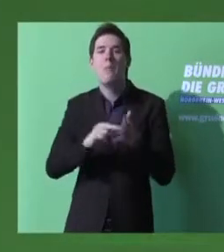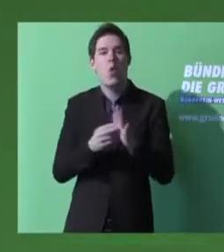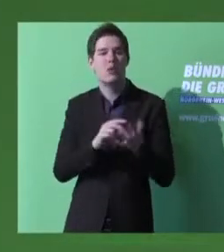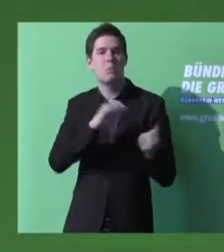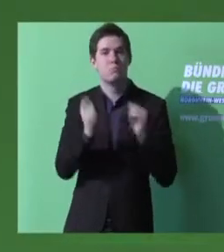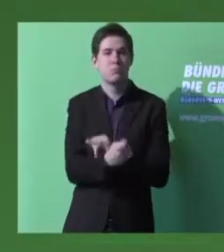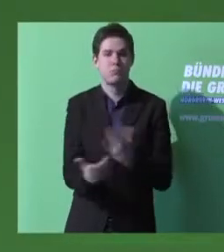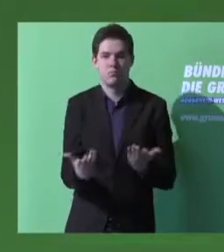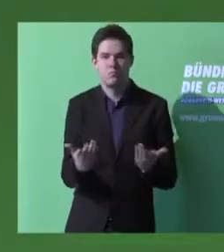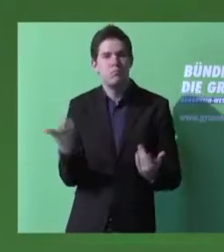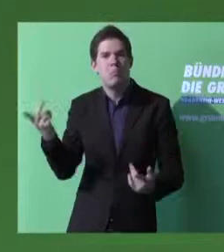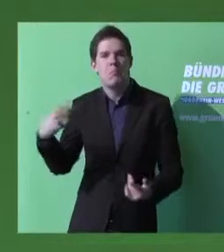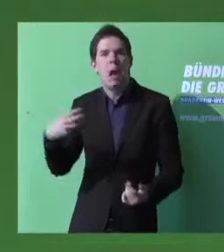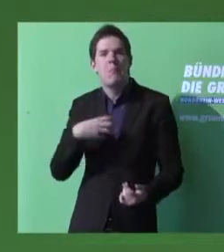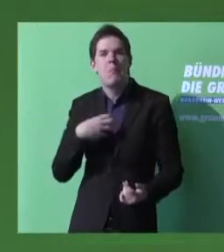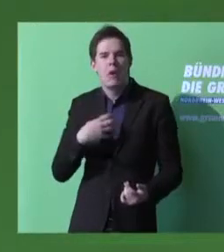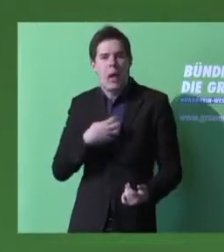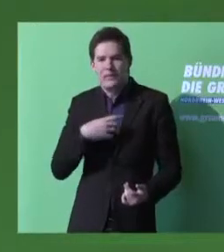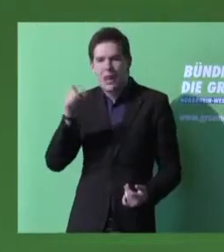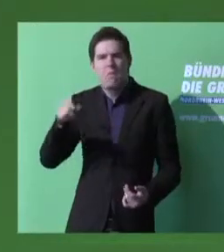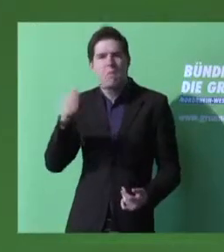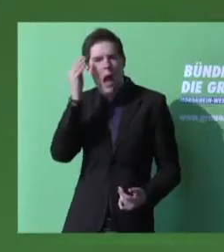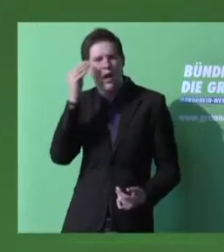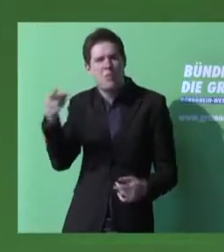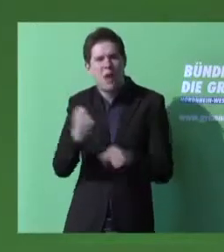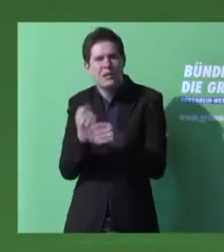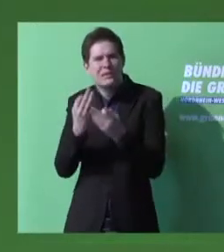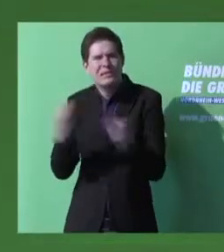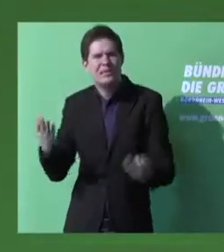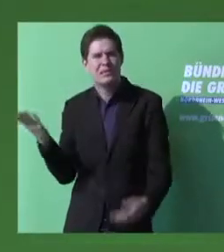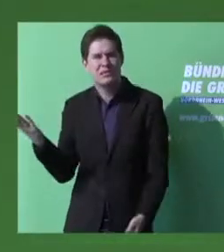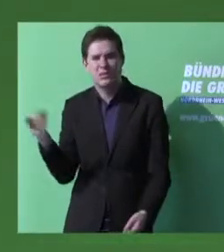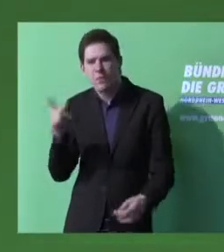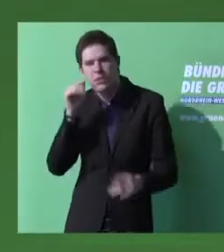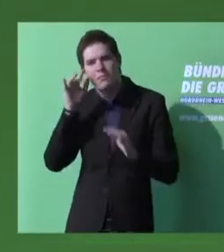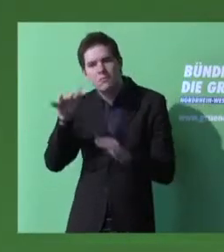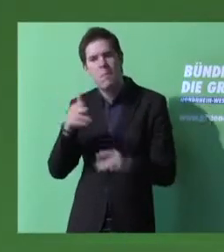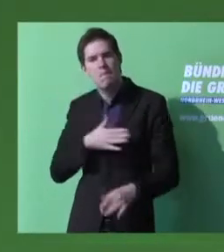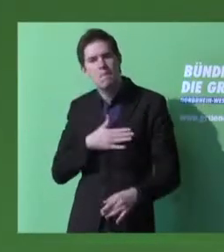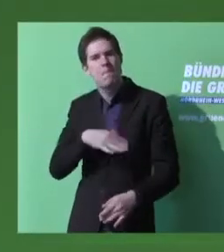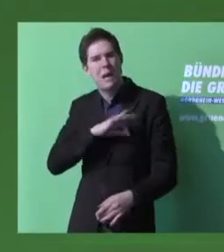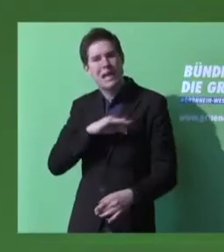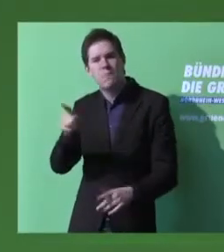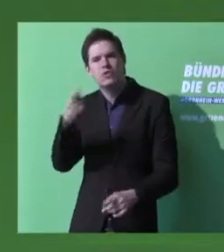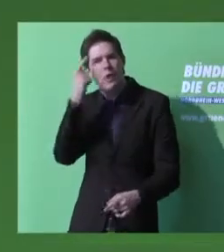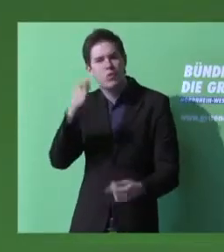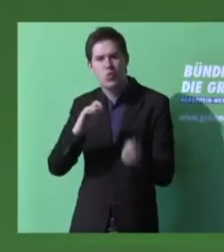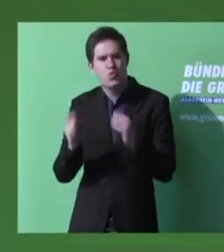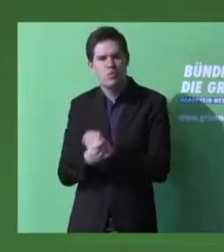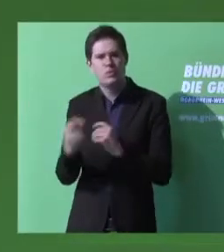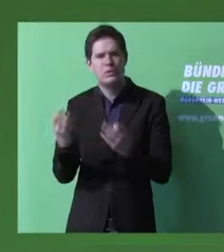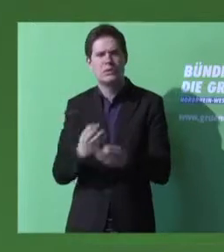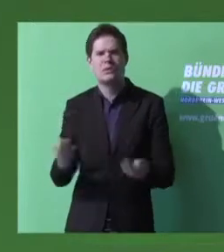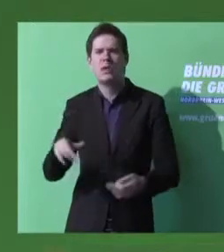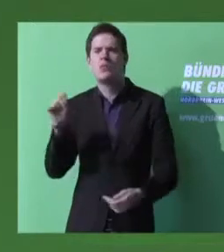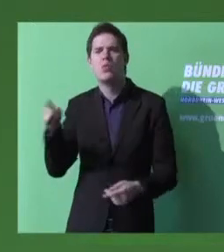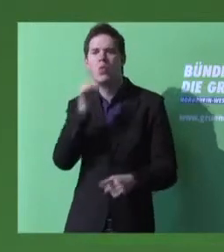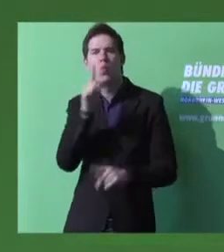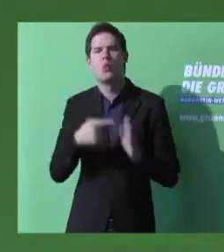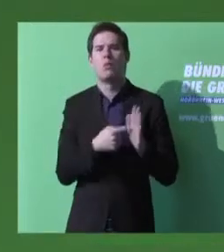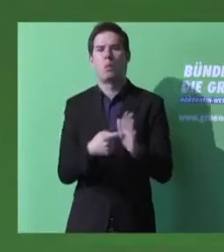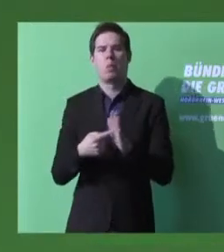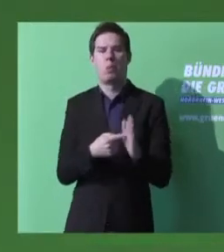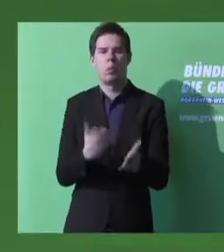nichts getan, um ihre Parteifreunde in Europa umzustimmen. Das, liebe Freunde und Freunde, das nenne ich eine scheinheilige Politik. Sich